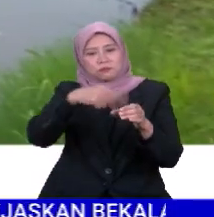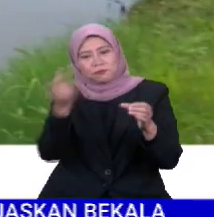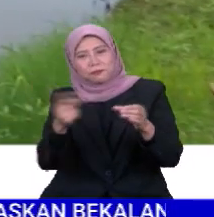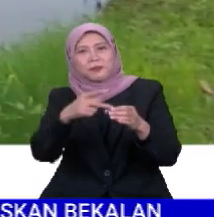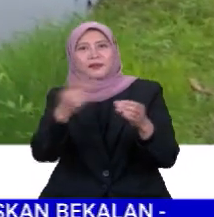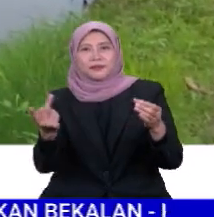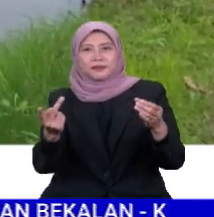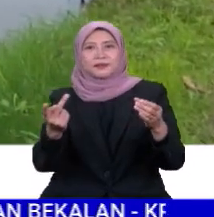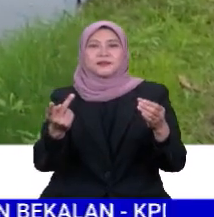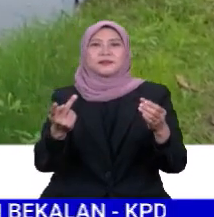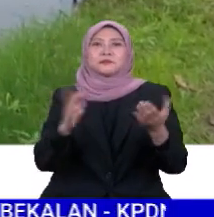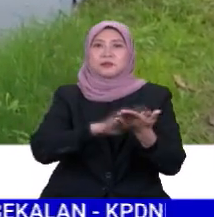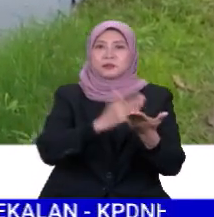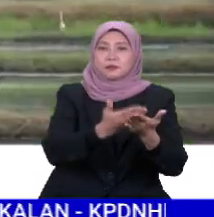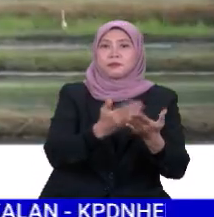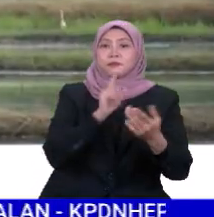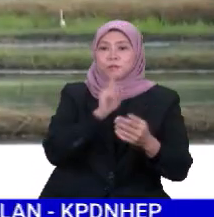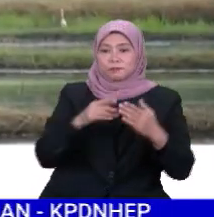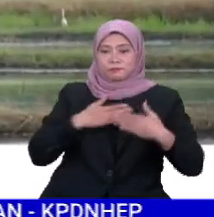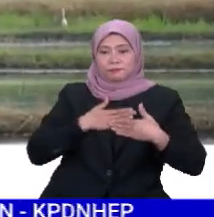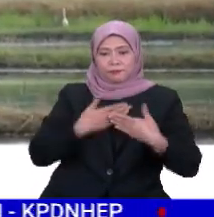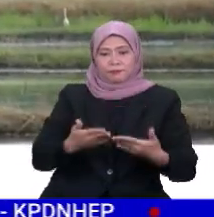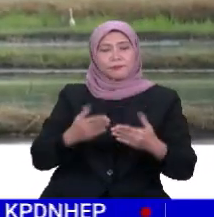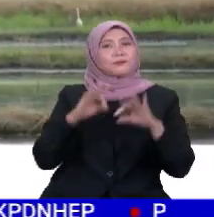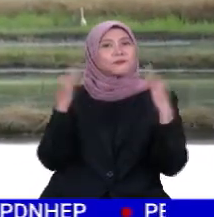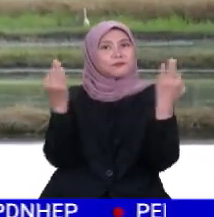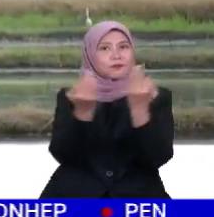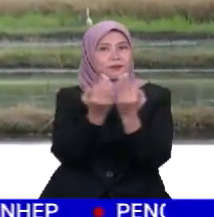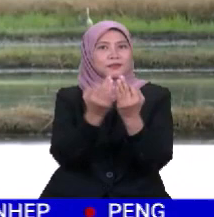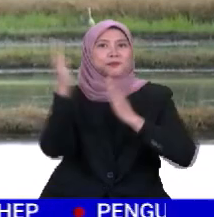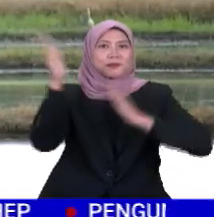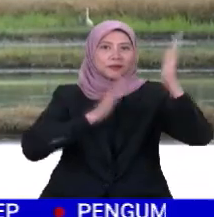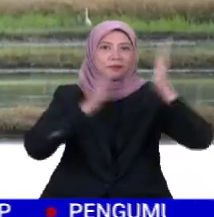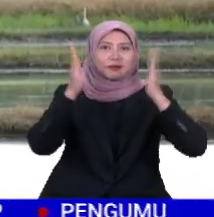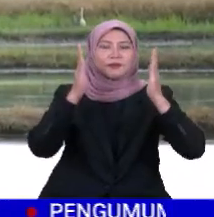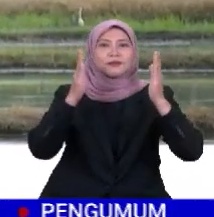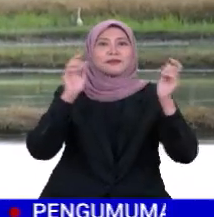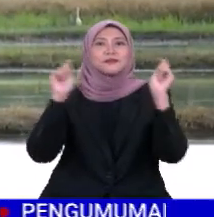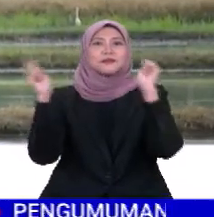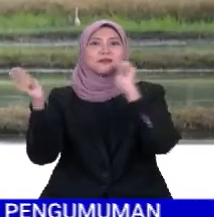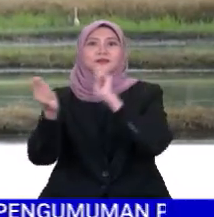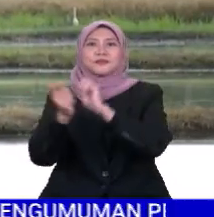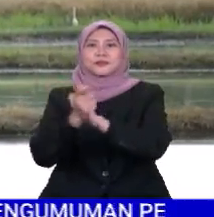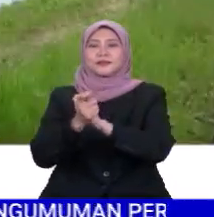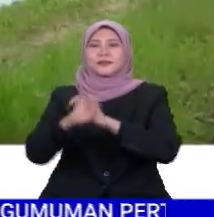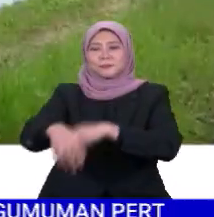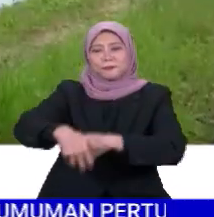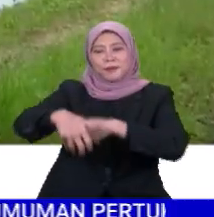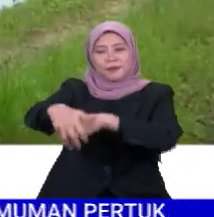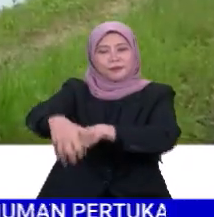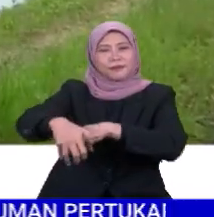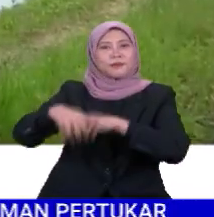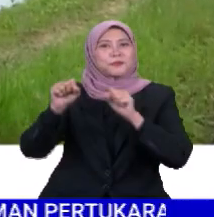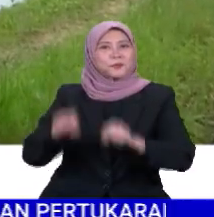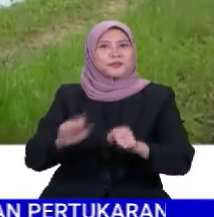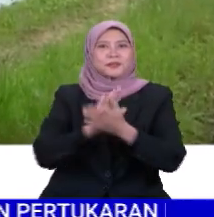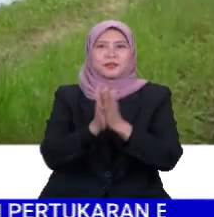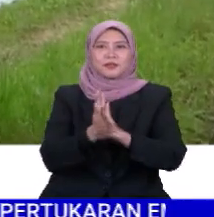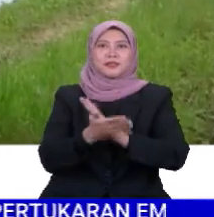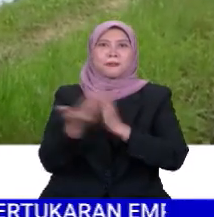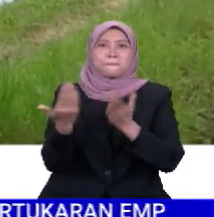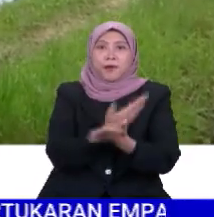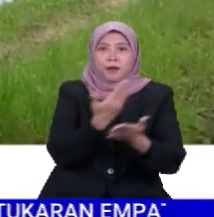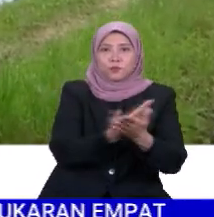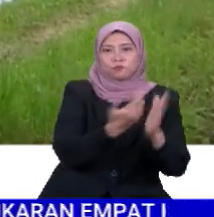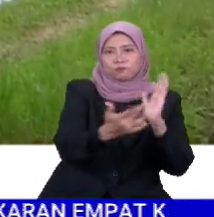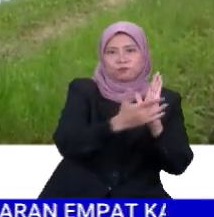bantal itu membuktikan keprihatinan kerajaan keluarga manusia dalam mentransformasikan sektor pertanian supaya menjadi sektor yang